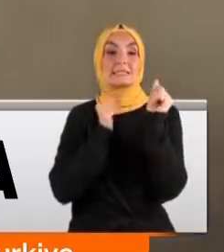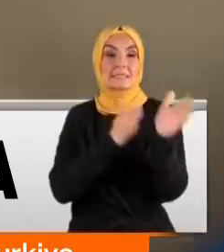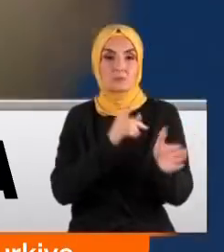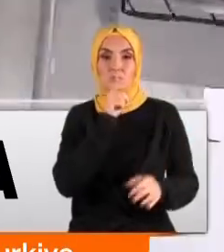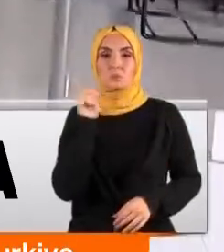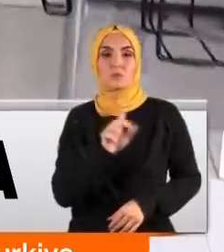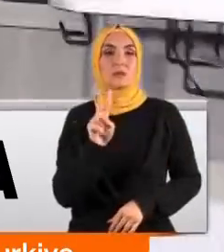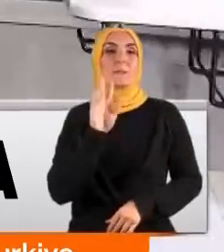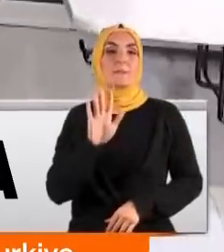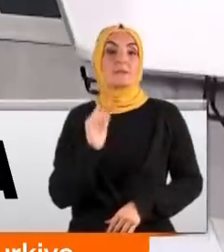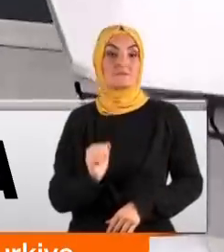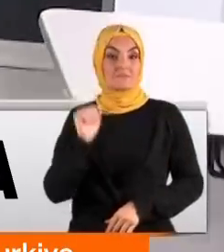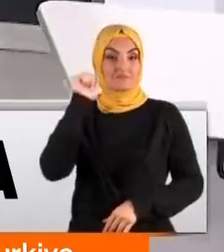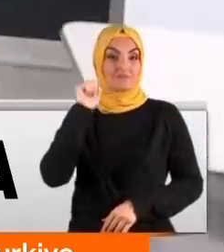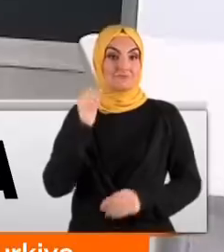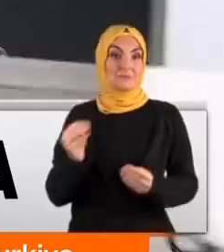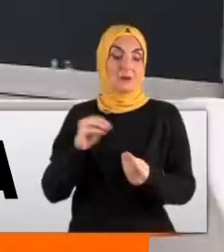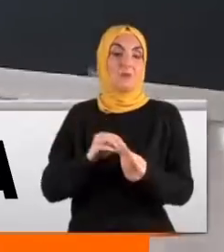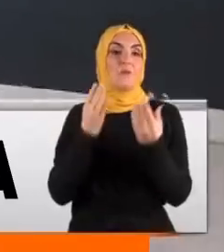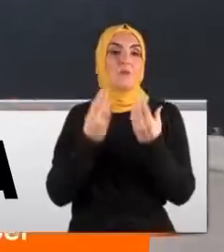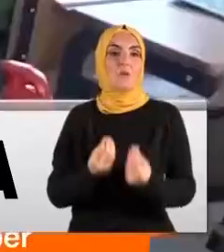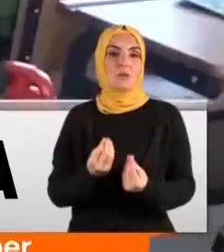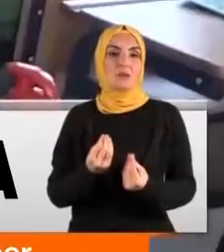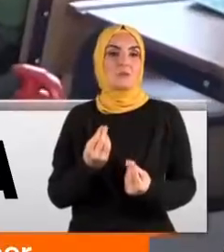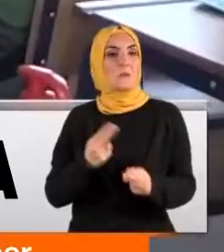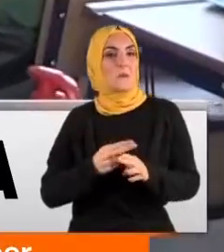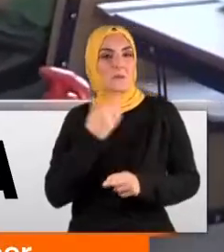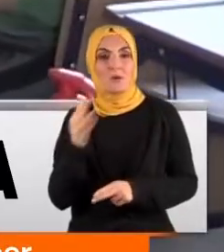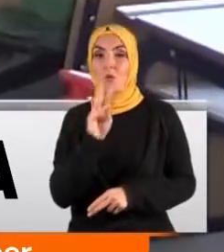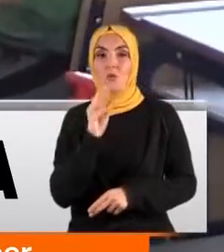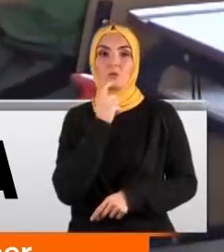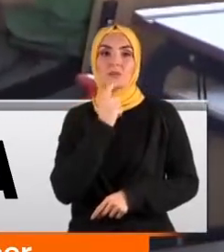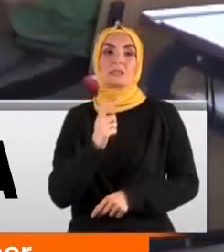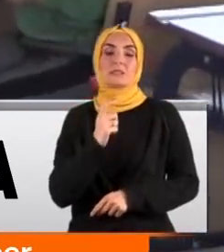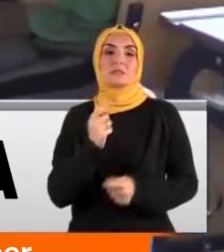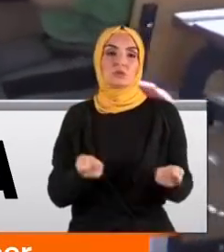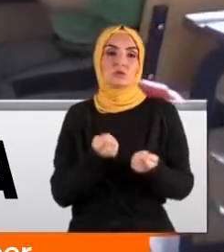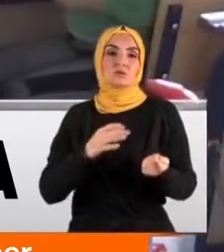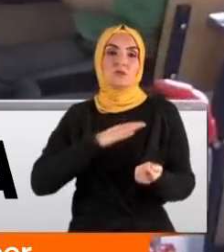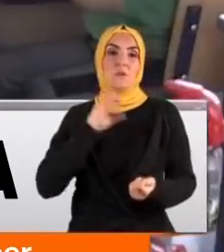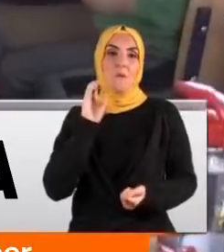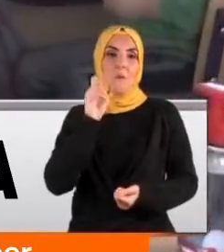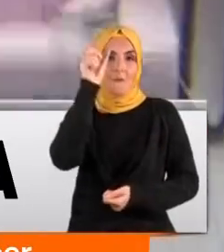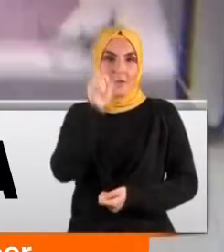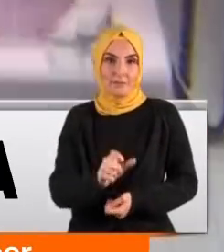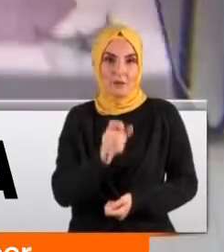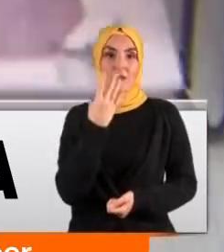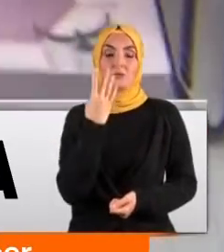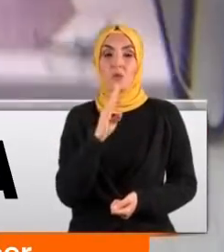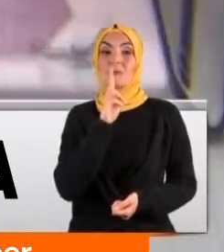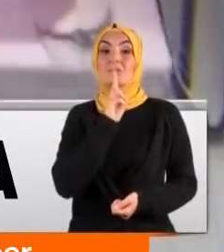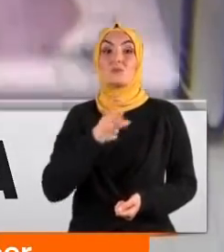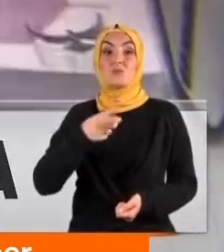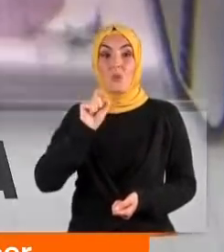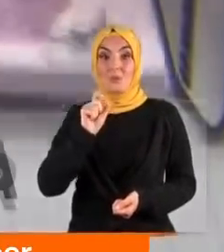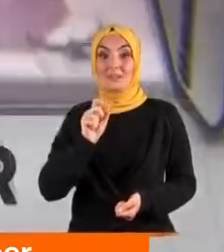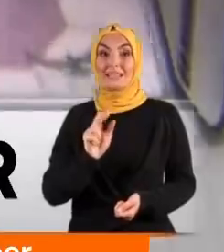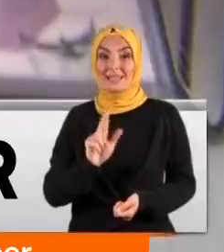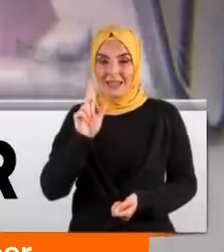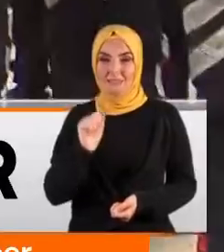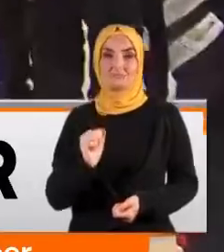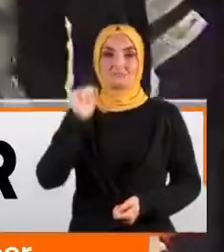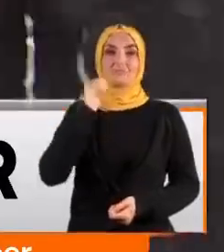artış olarak yansıyacak. Örneğin 30 yıllık bir öğretmenin emekli maaşı 4297 liradan 5239